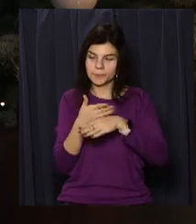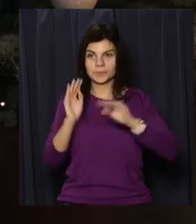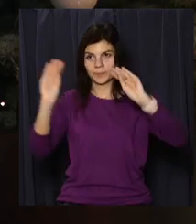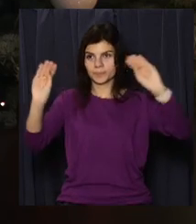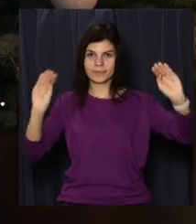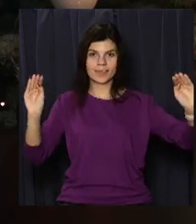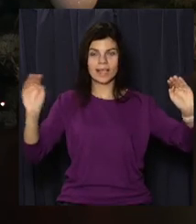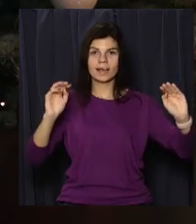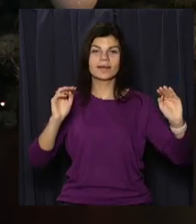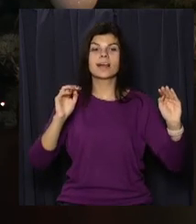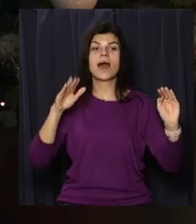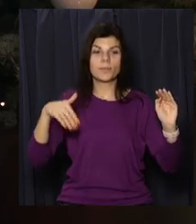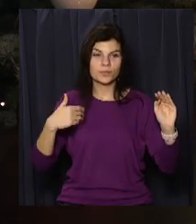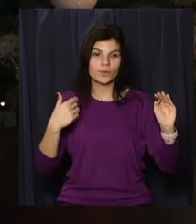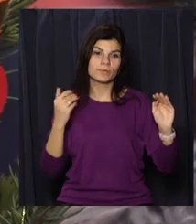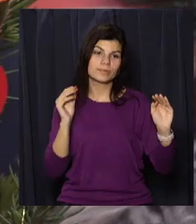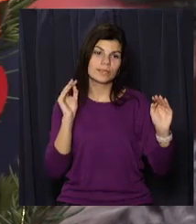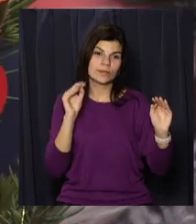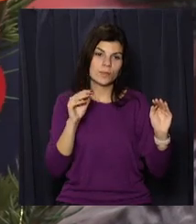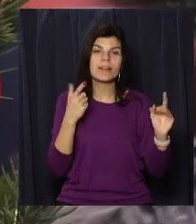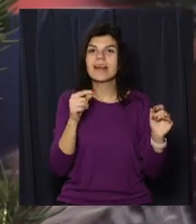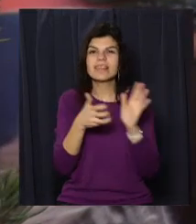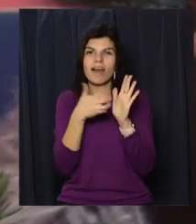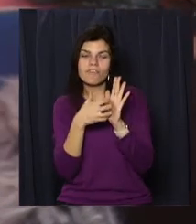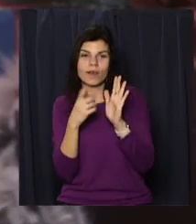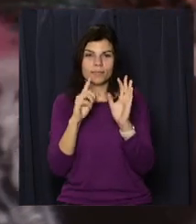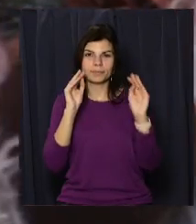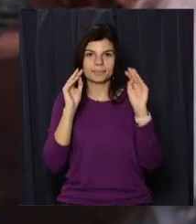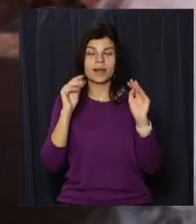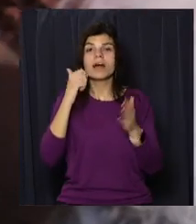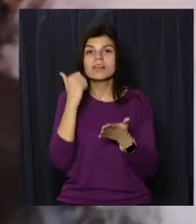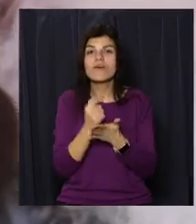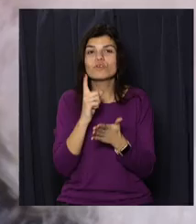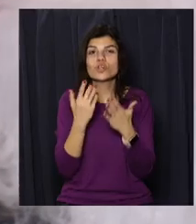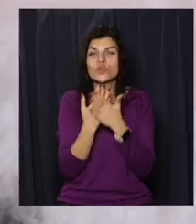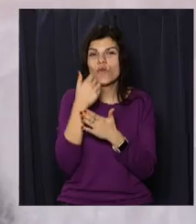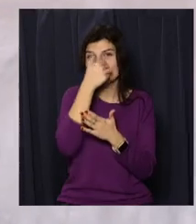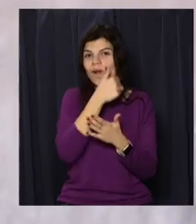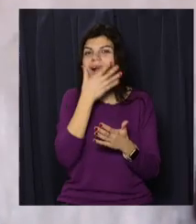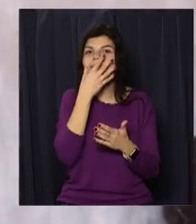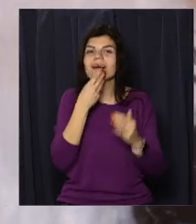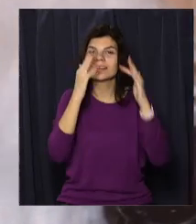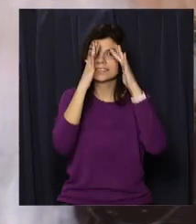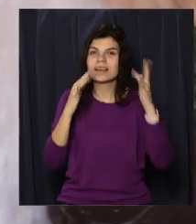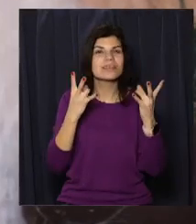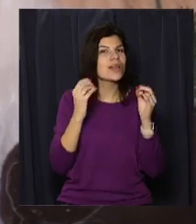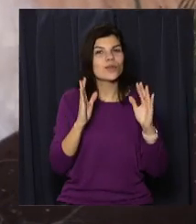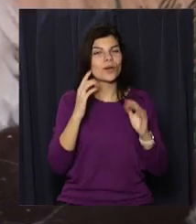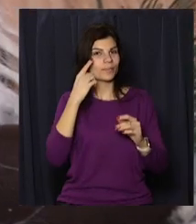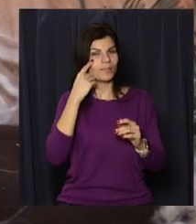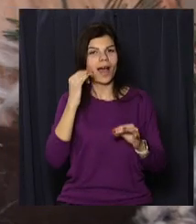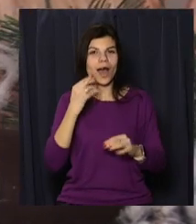уже акцентами добавлять, где не хватает. Та головне, щоб новорічна красуня не лише радувала око, а й гріла